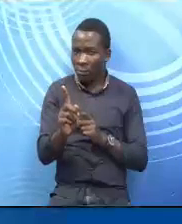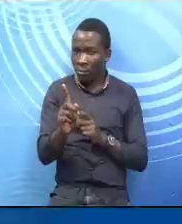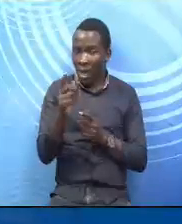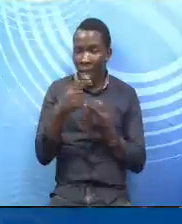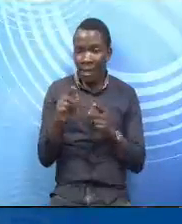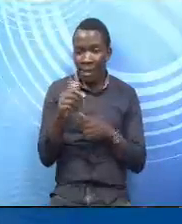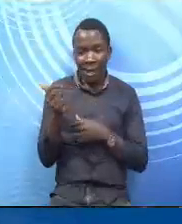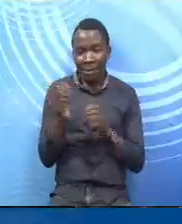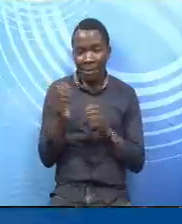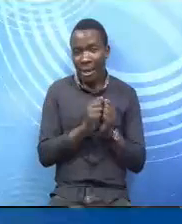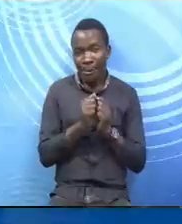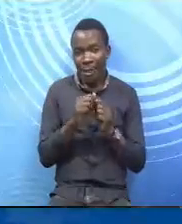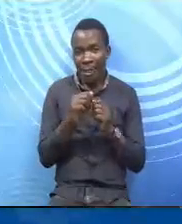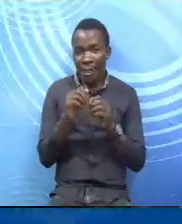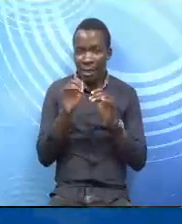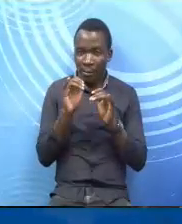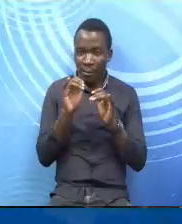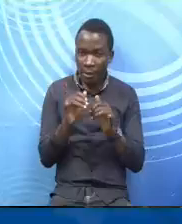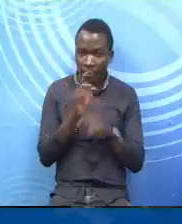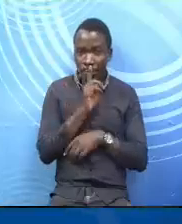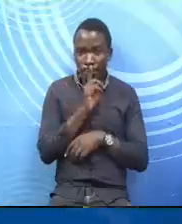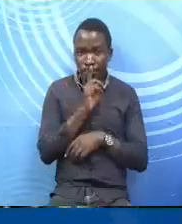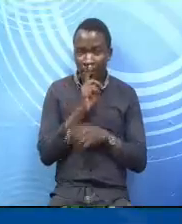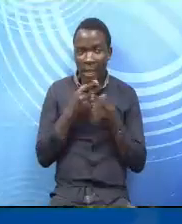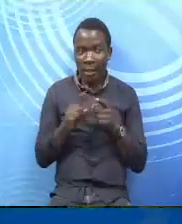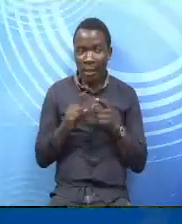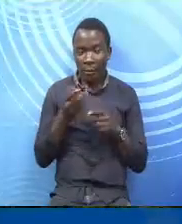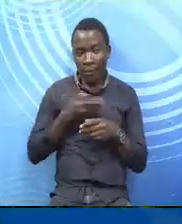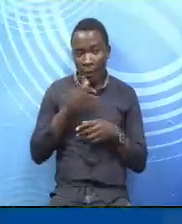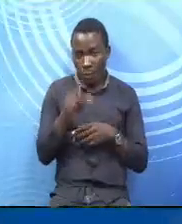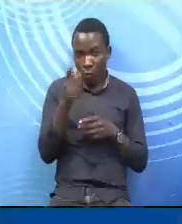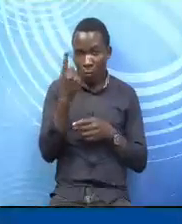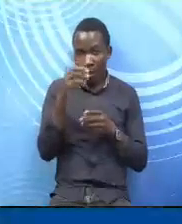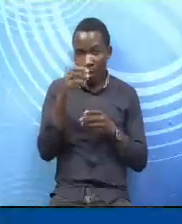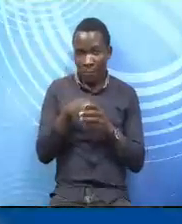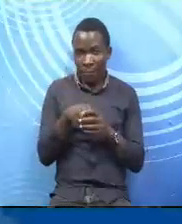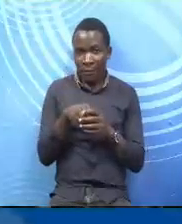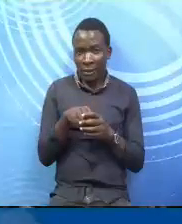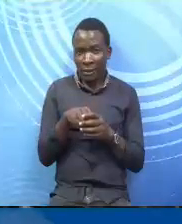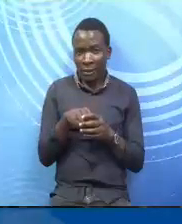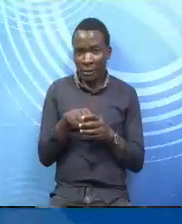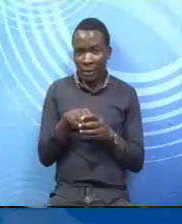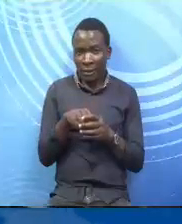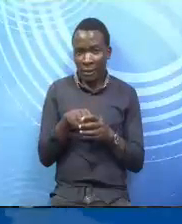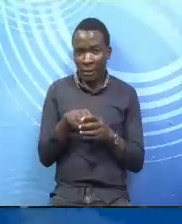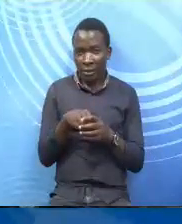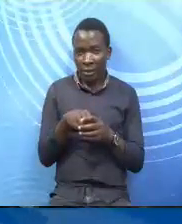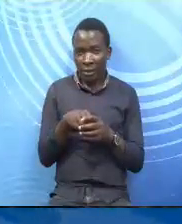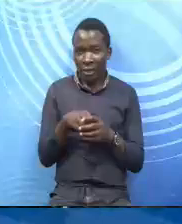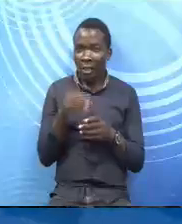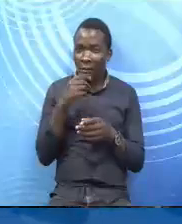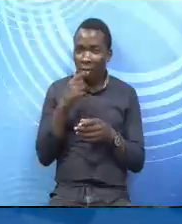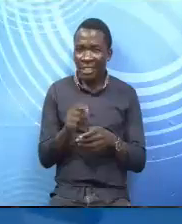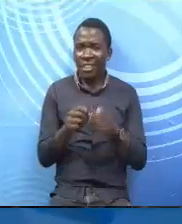ariko abandi yarari kumwe nabo basenyaga batuje pe bacegetse ariko bari bafite umwe wari urimo uwo nyine yarari kuvuga ngo